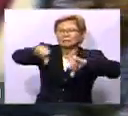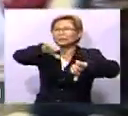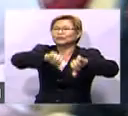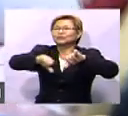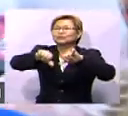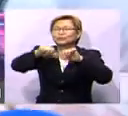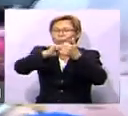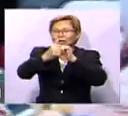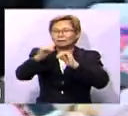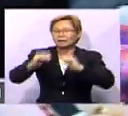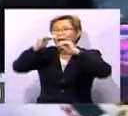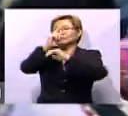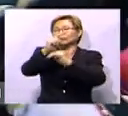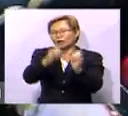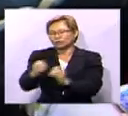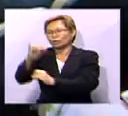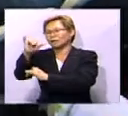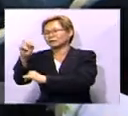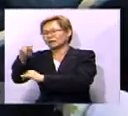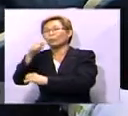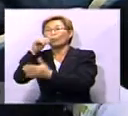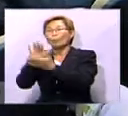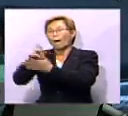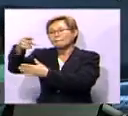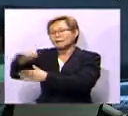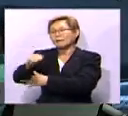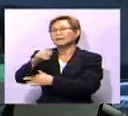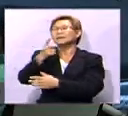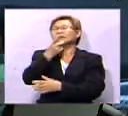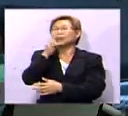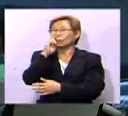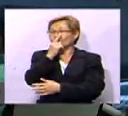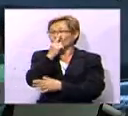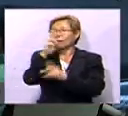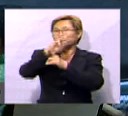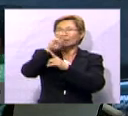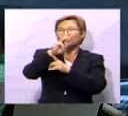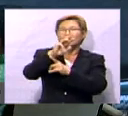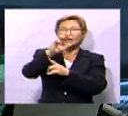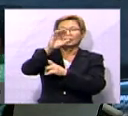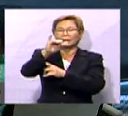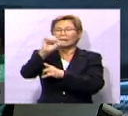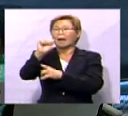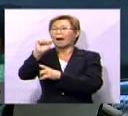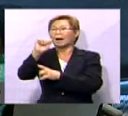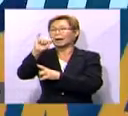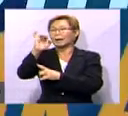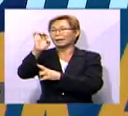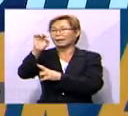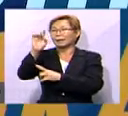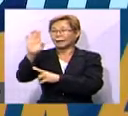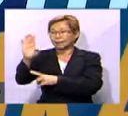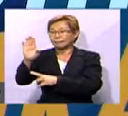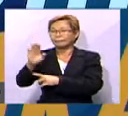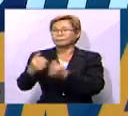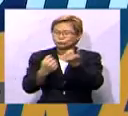ISN. Isteri Perdana Menteri Datin Seri Rosmah Mansor yang juga penaung Yayasan Kebajikan Atlet Kebangsaan Yakeb memberi sokongan